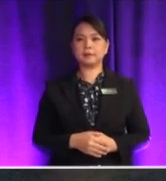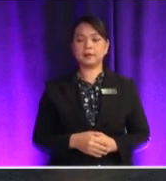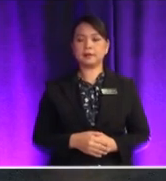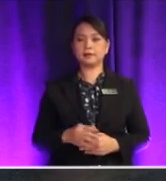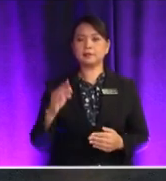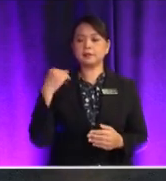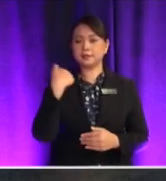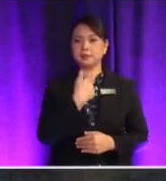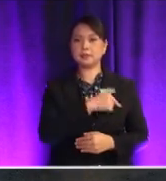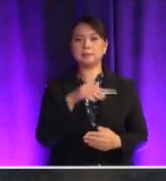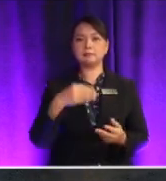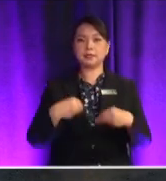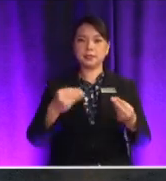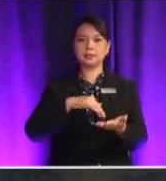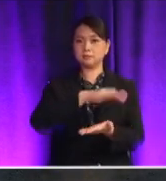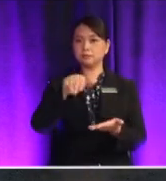cikgu.